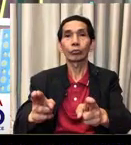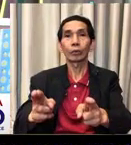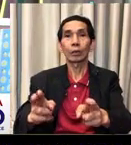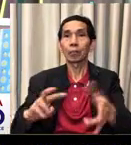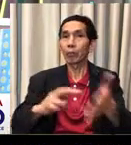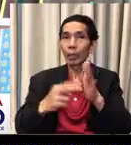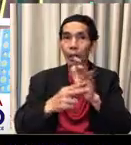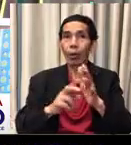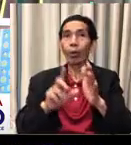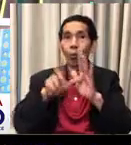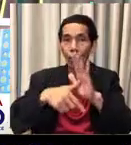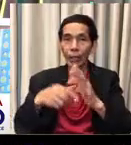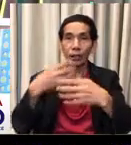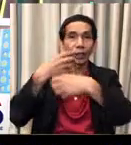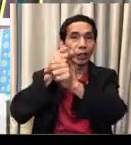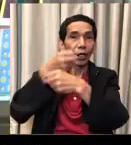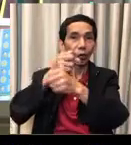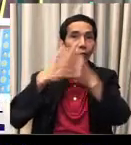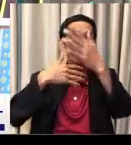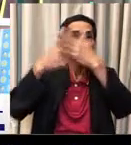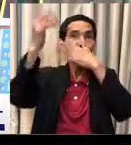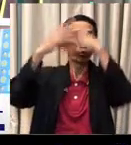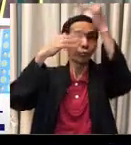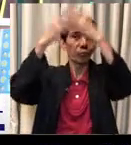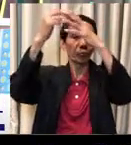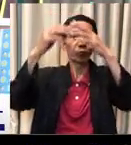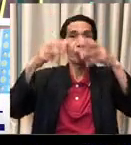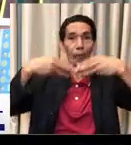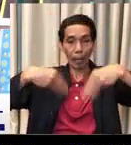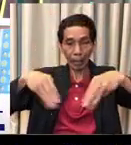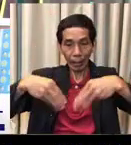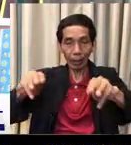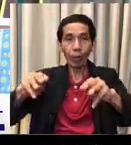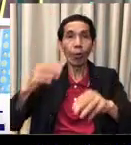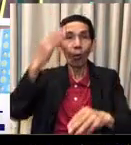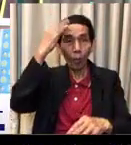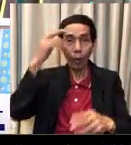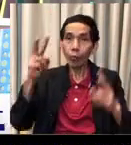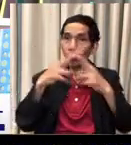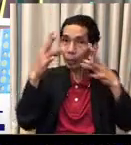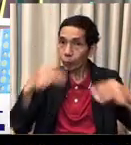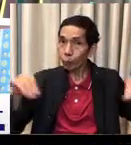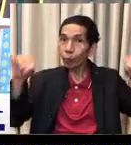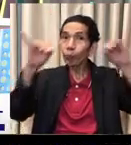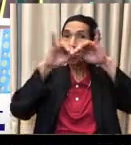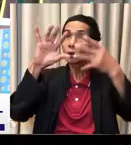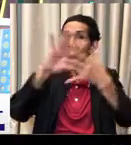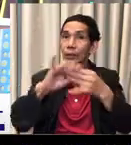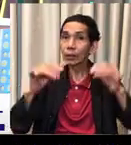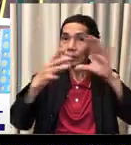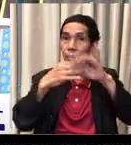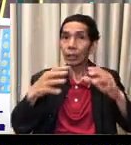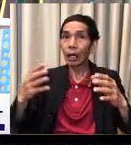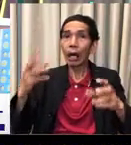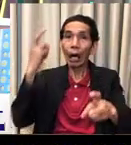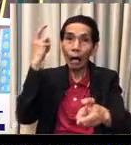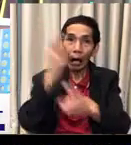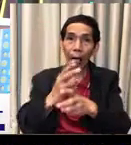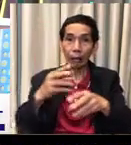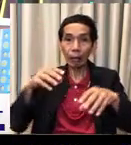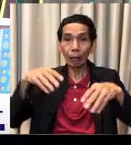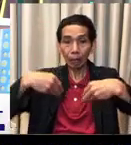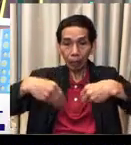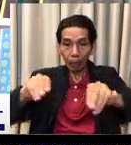Ibig sabihin, habang ginagawa toys, bakit ba mahalaga yung kwento na yun? Hindi ho ba mahirap magtinda sa